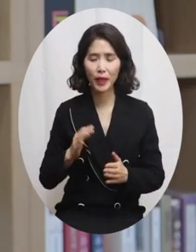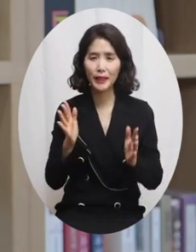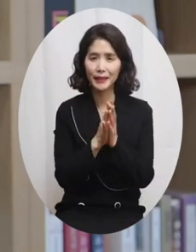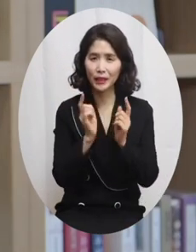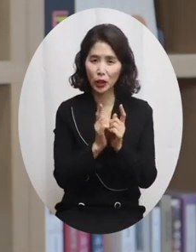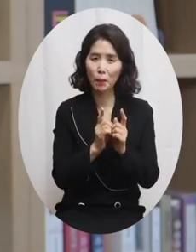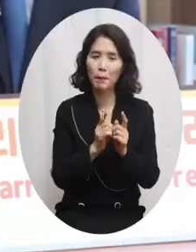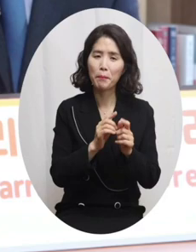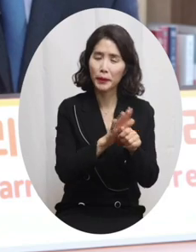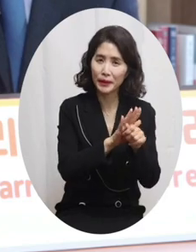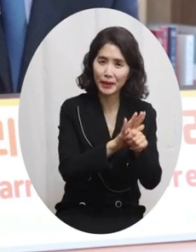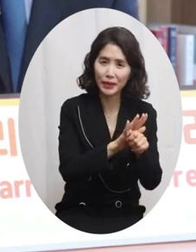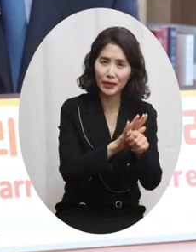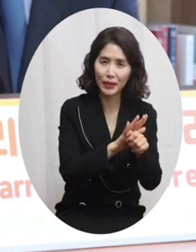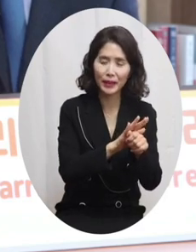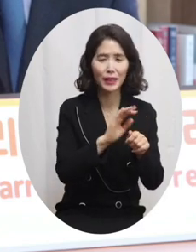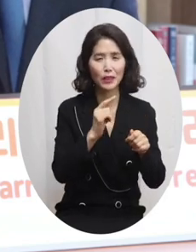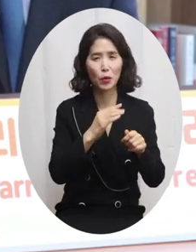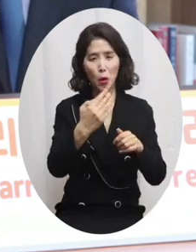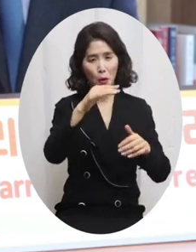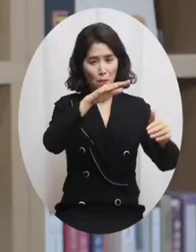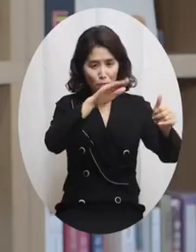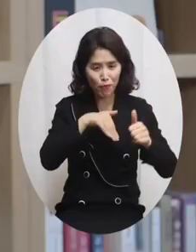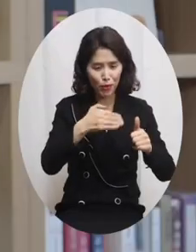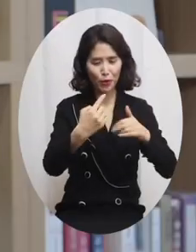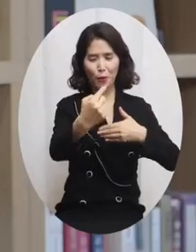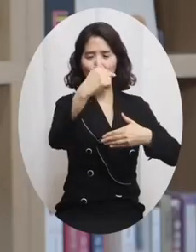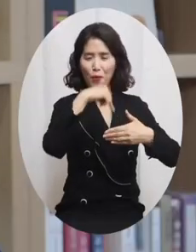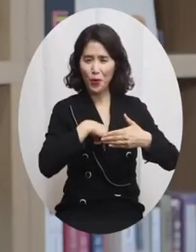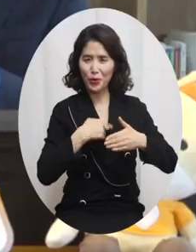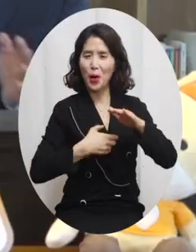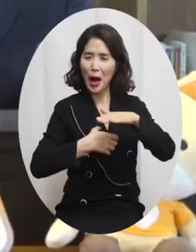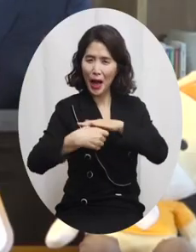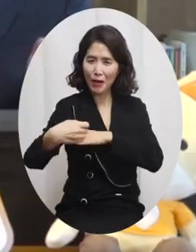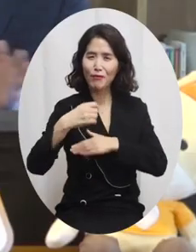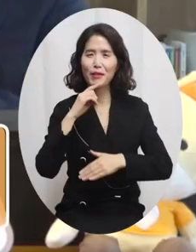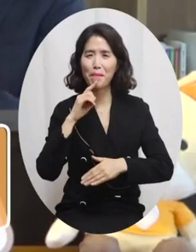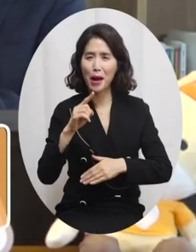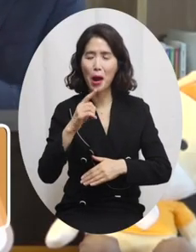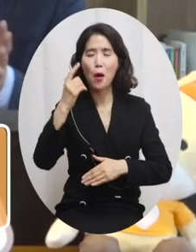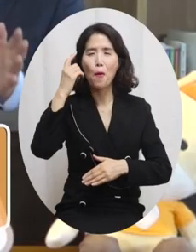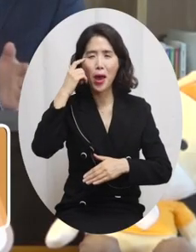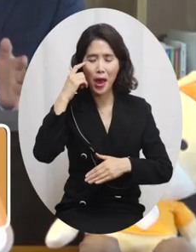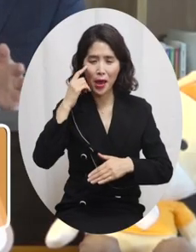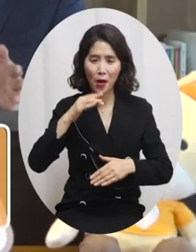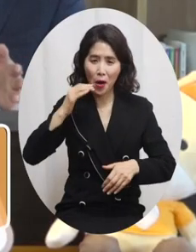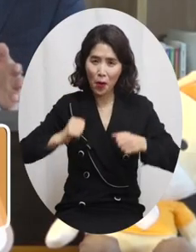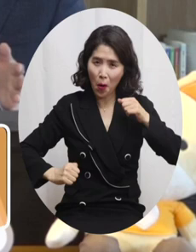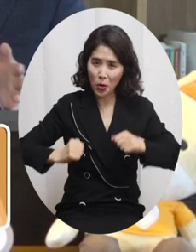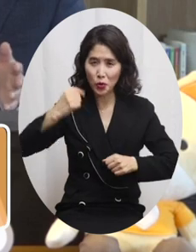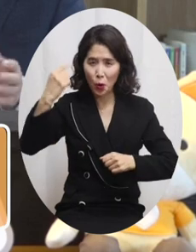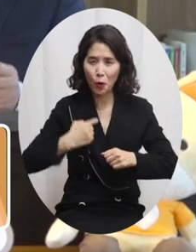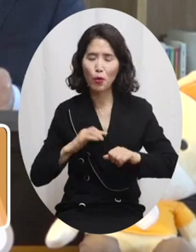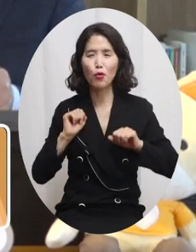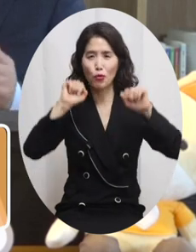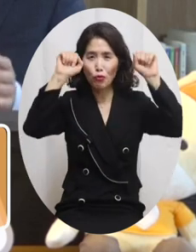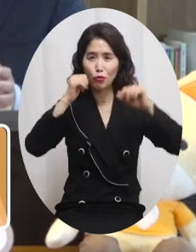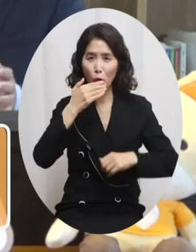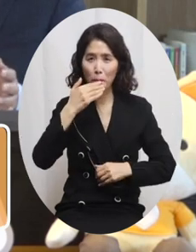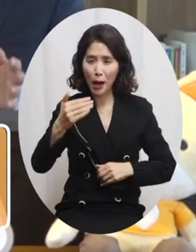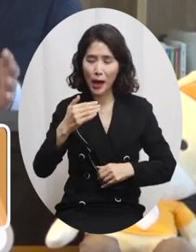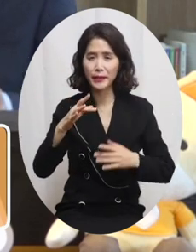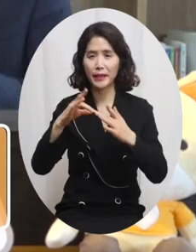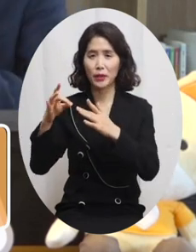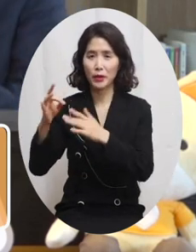갖다 드리는 것보다 네. 저희는 오셔서 가져가셔라 네. 그렇게 하는데 그 과정에 운동을 하시고 또 하나가 선택지가